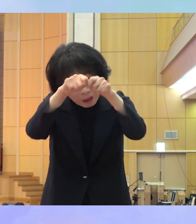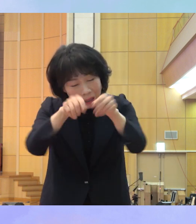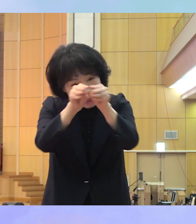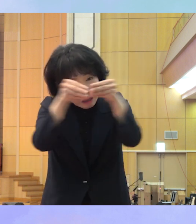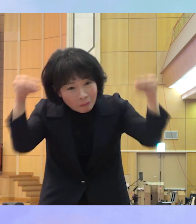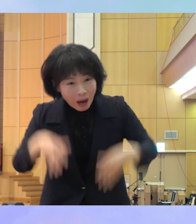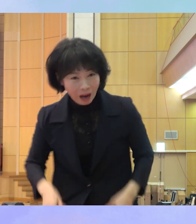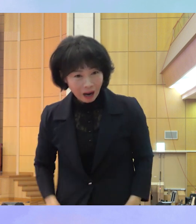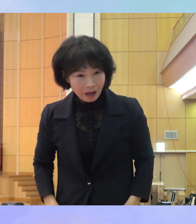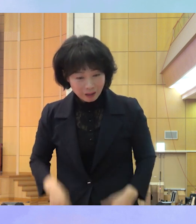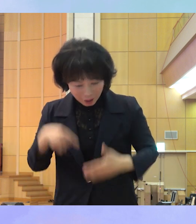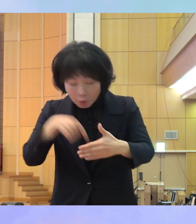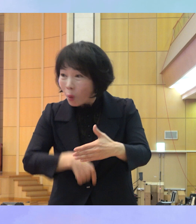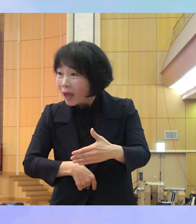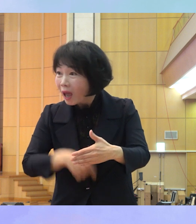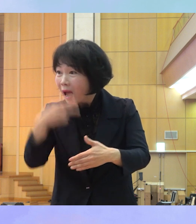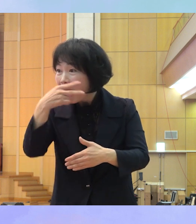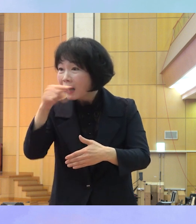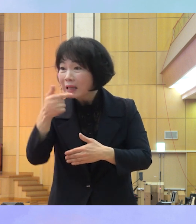그리고